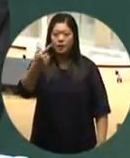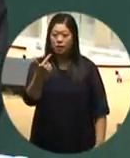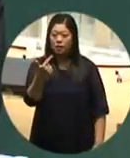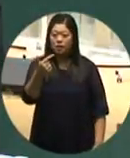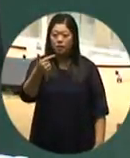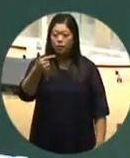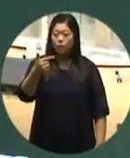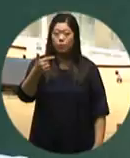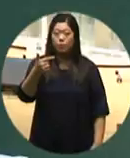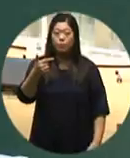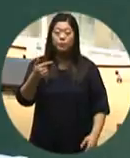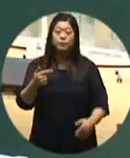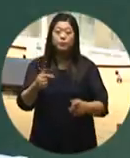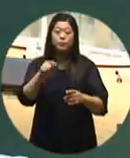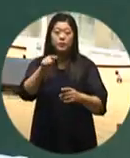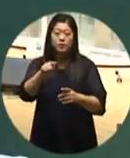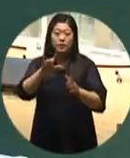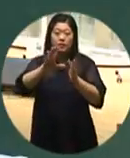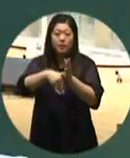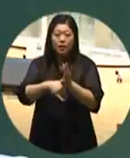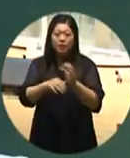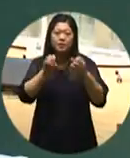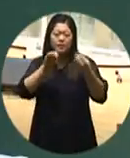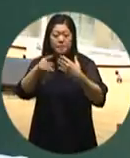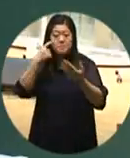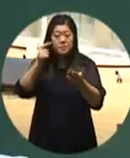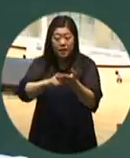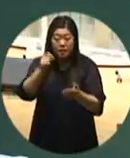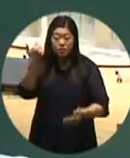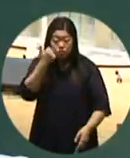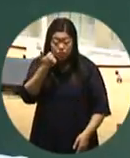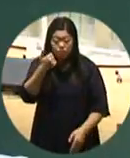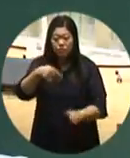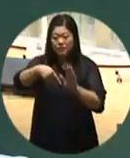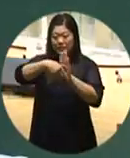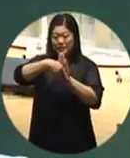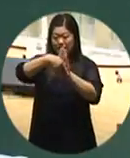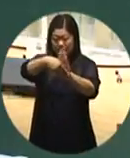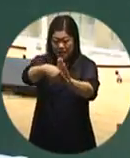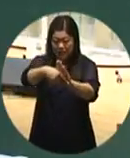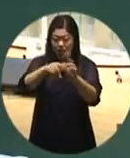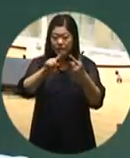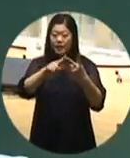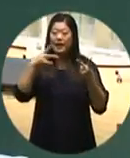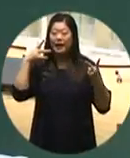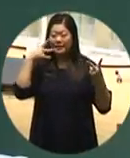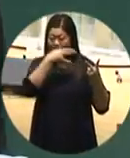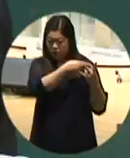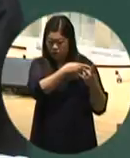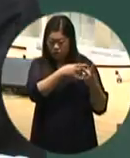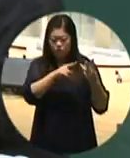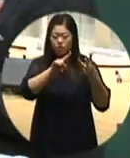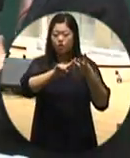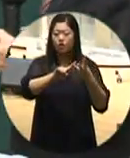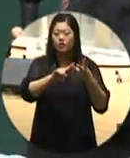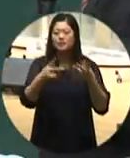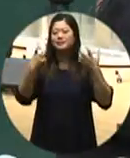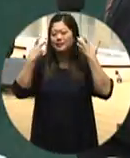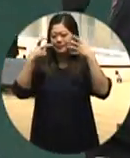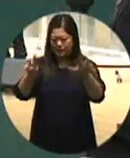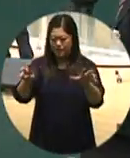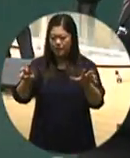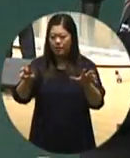세계를 어지럽게 하는데 거기에 대한 답을 찾은 게 이사야요, 에스더요. In Babylon, we see the